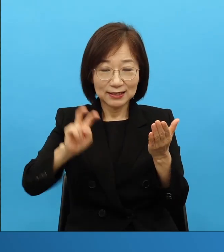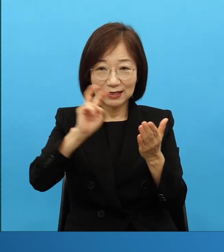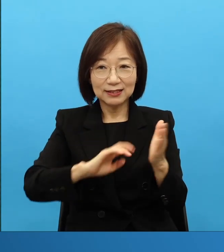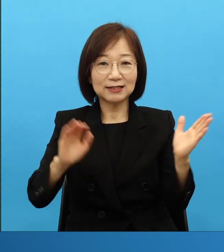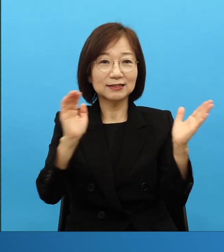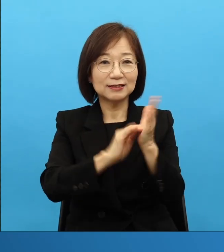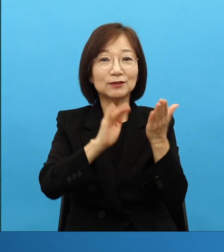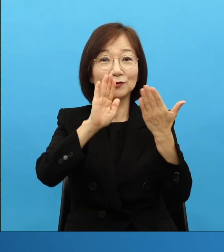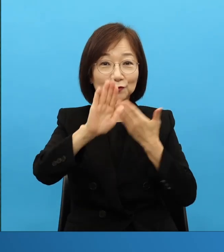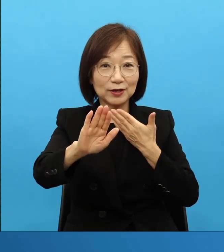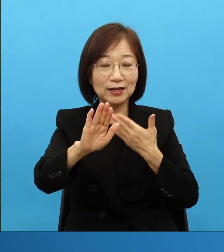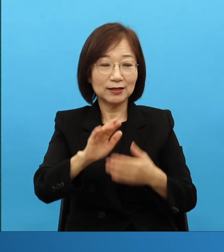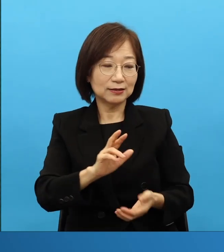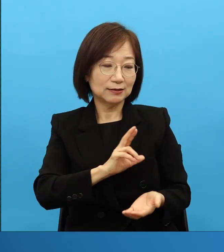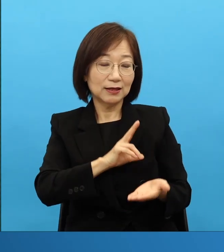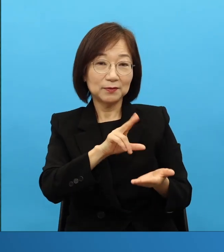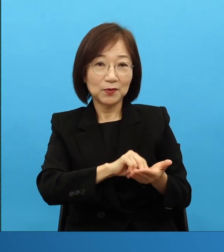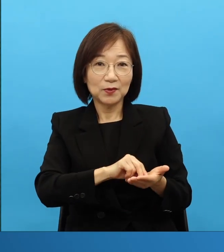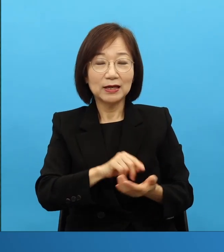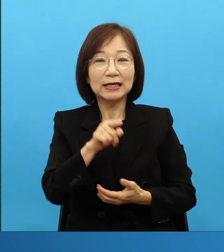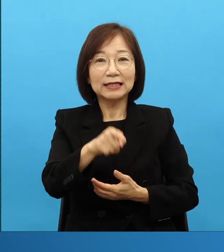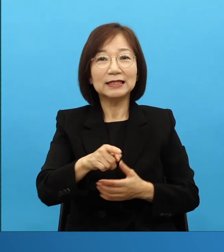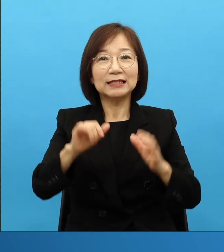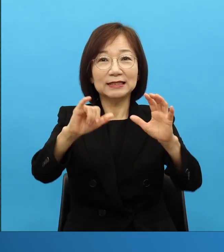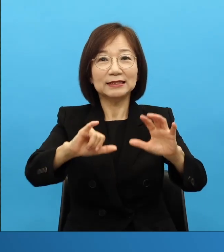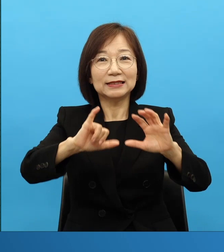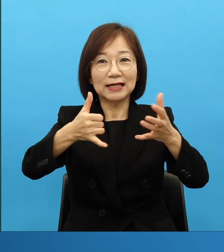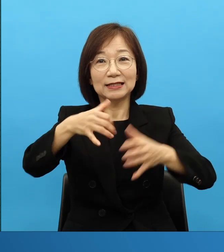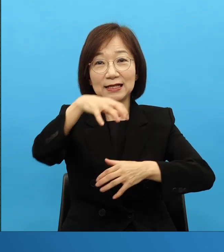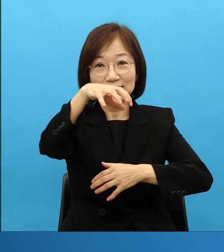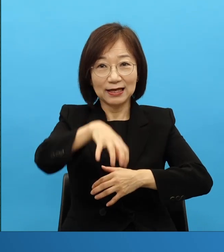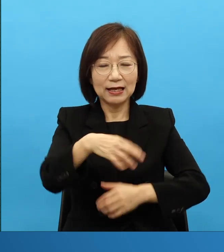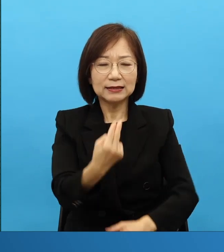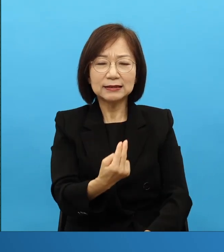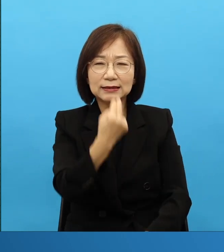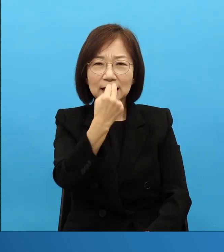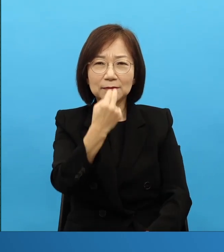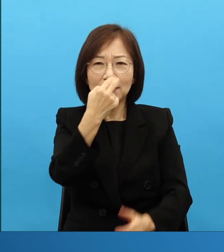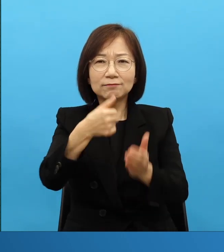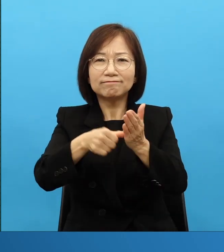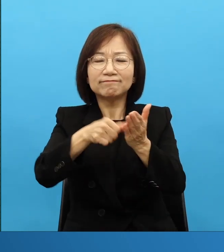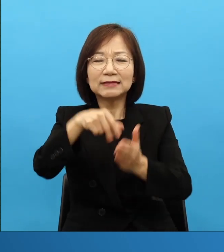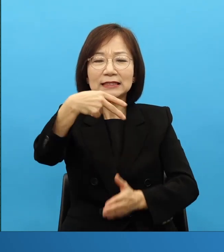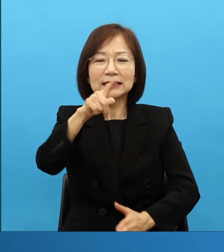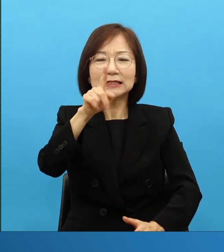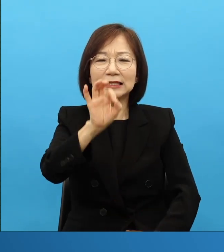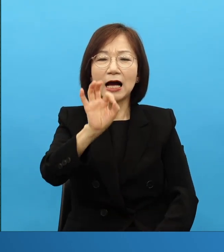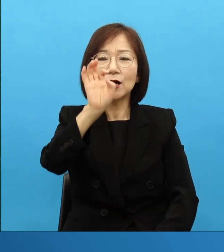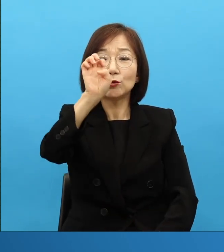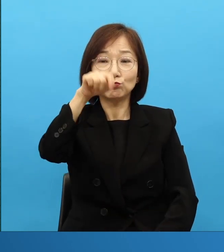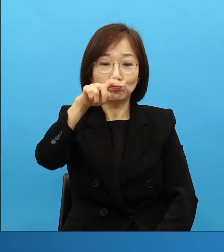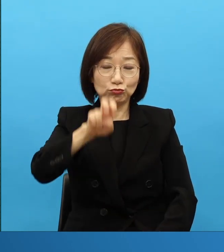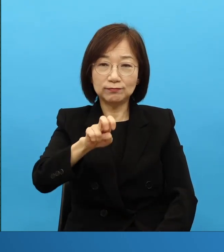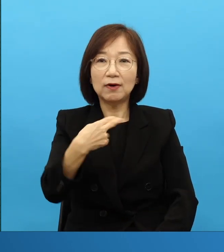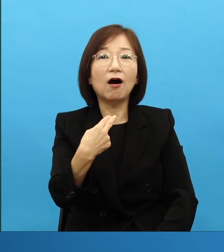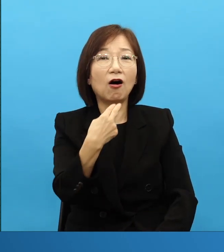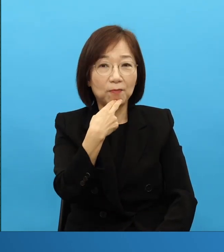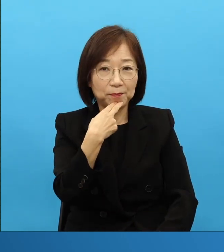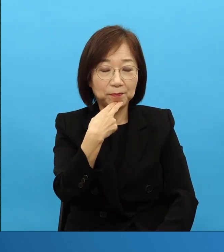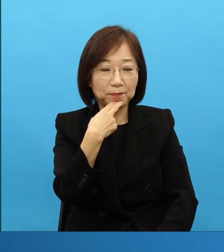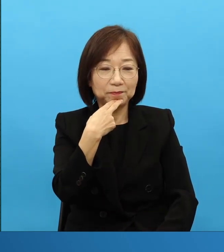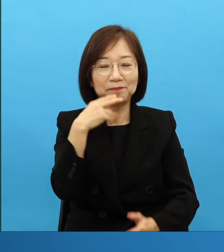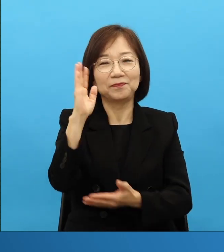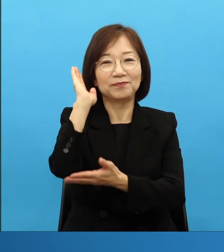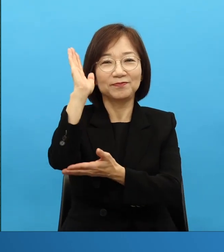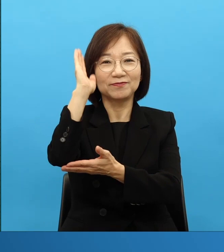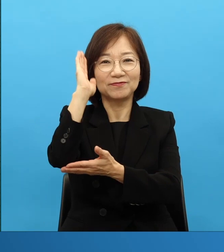후에 이 땅에 생명의 상품은 없다라는 제목으로 당회장 유광수 목사님께서 말씀 증거해 주시겠습니다. After